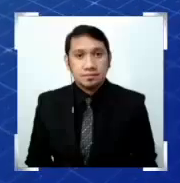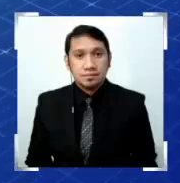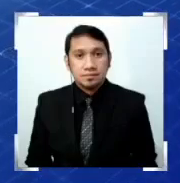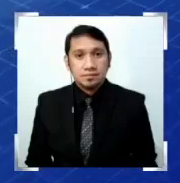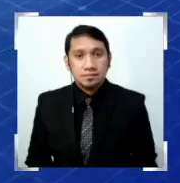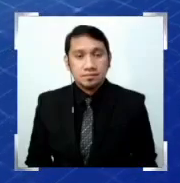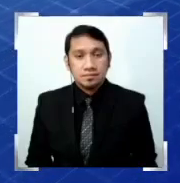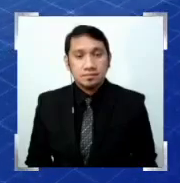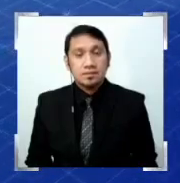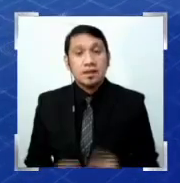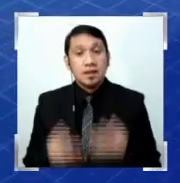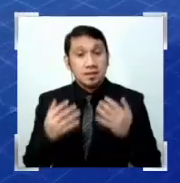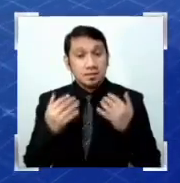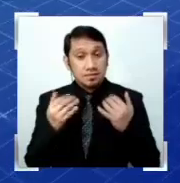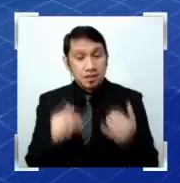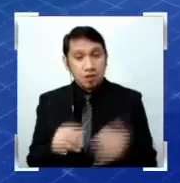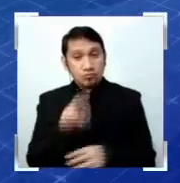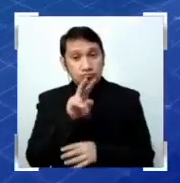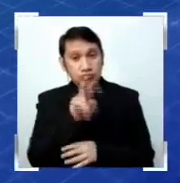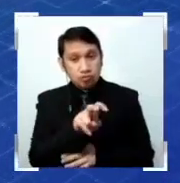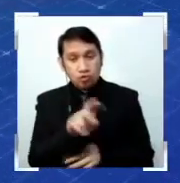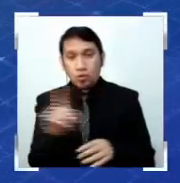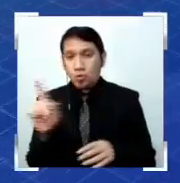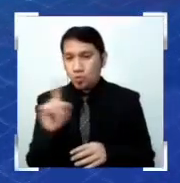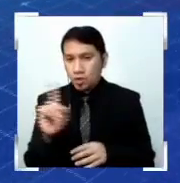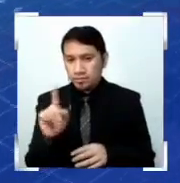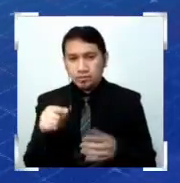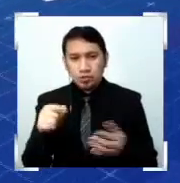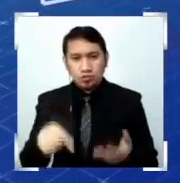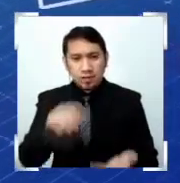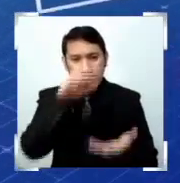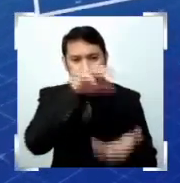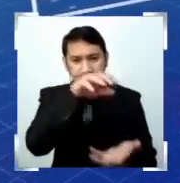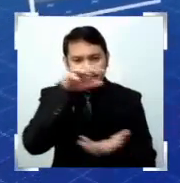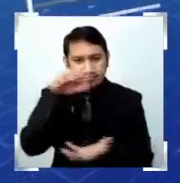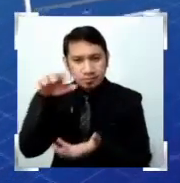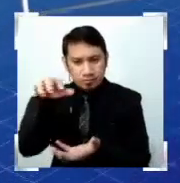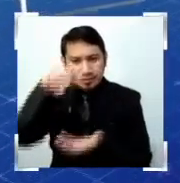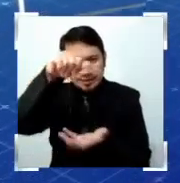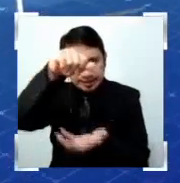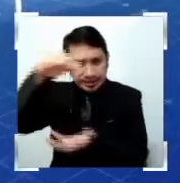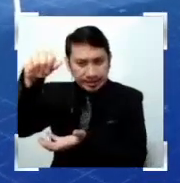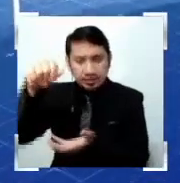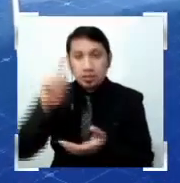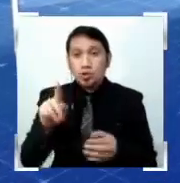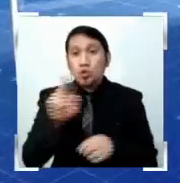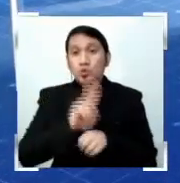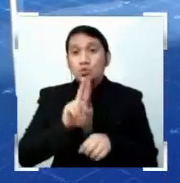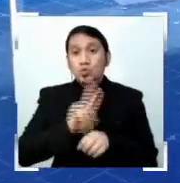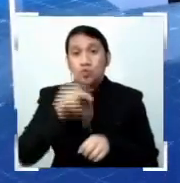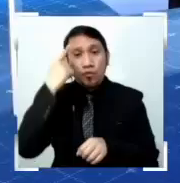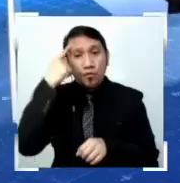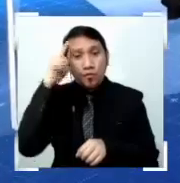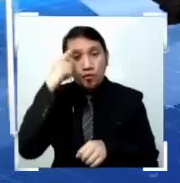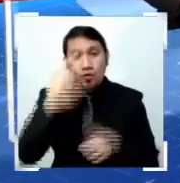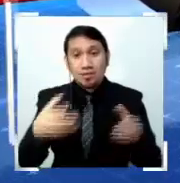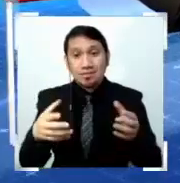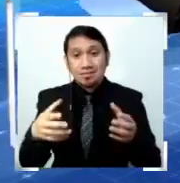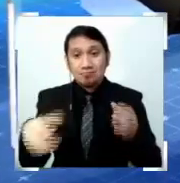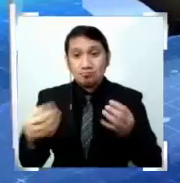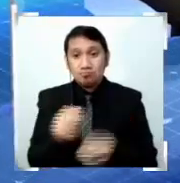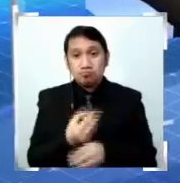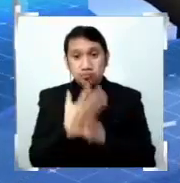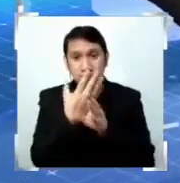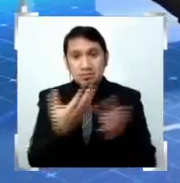Igan, bistado ngayong gabi ang mga sako-sakong kemikal na sangkap sa pampasabog. Dalawang suspek ang arestado sa operasyong